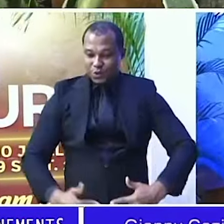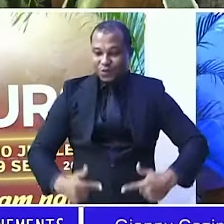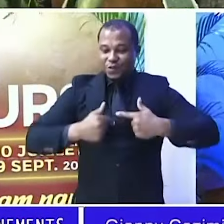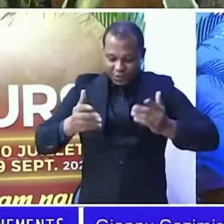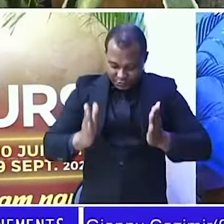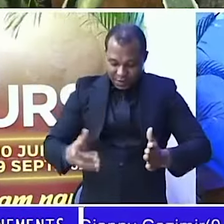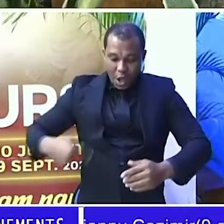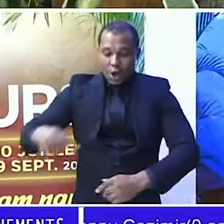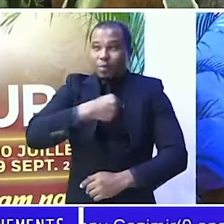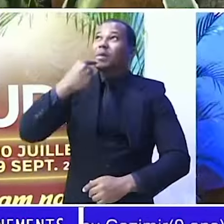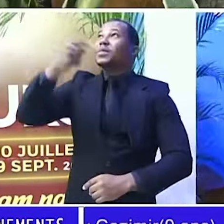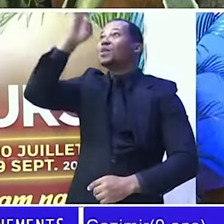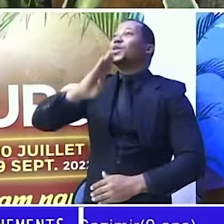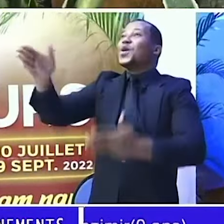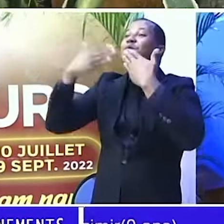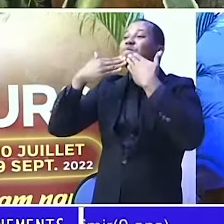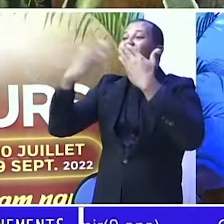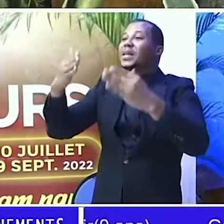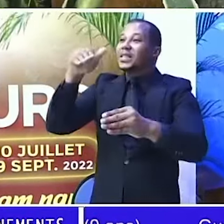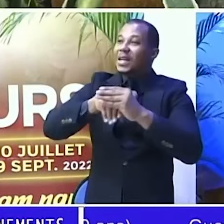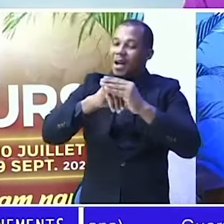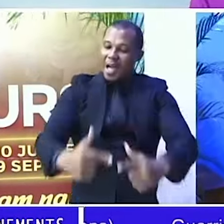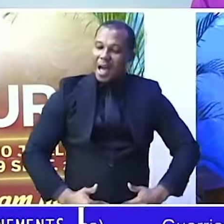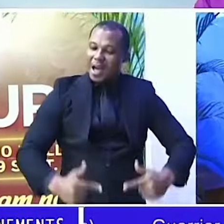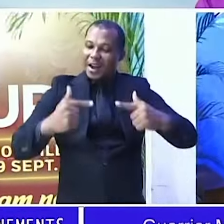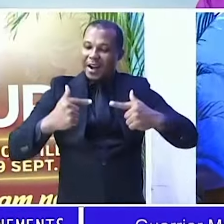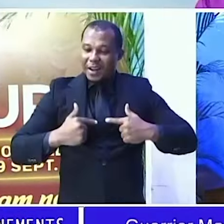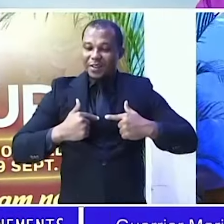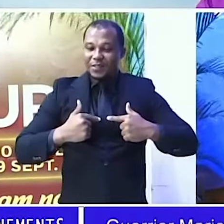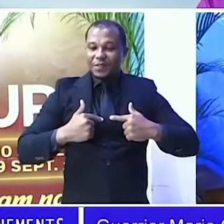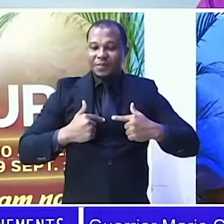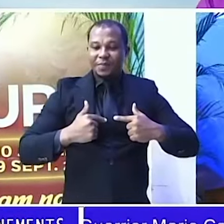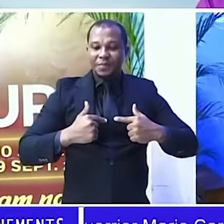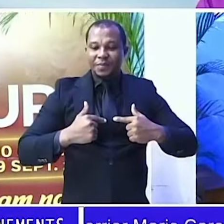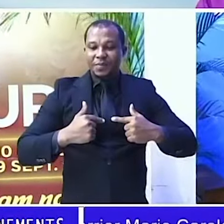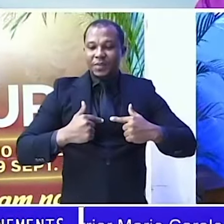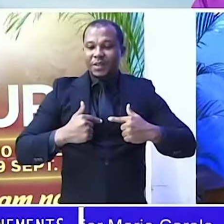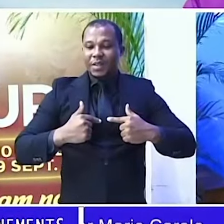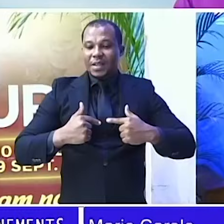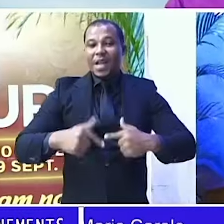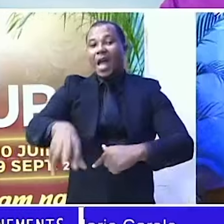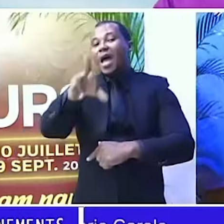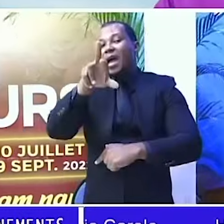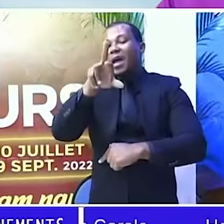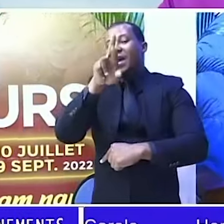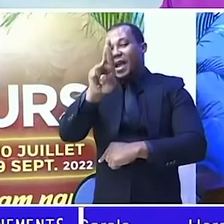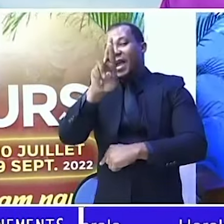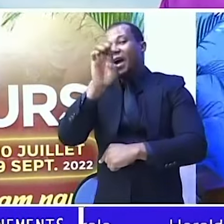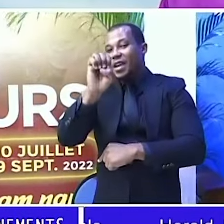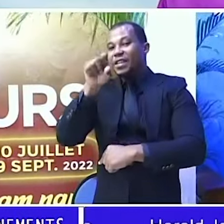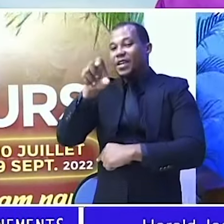particulièrement à la vie Getchi qui a fêté l'anniversaire le jeudi. Getchi c'est responsable grotte